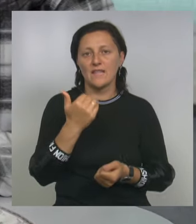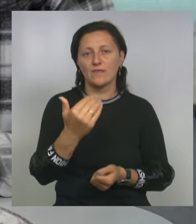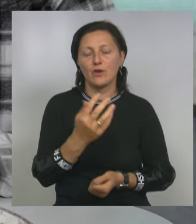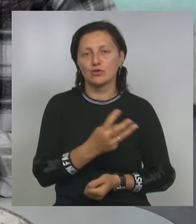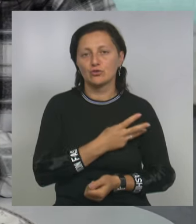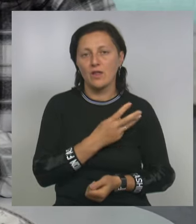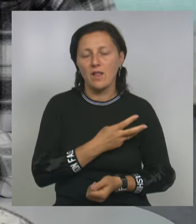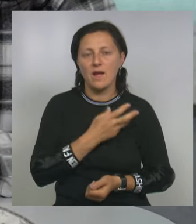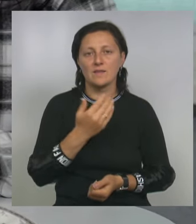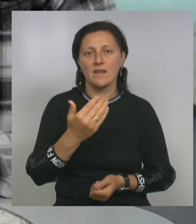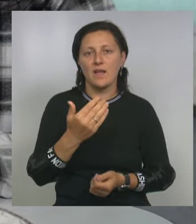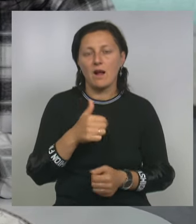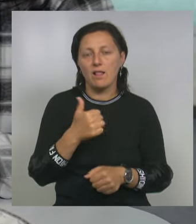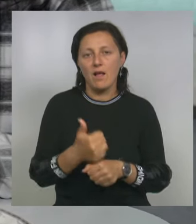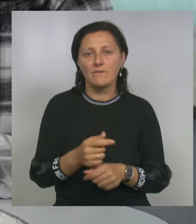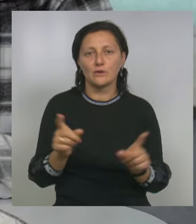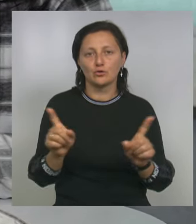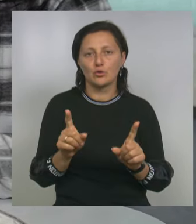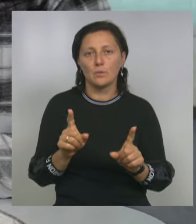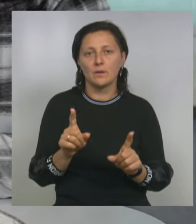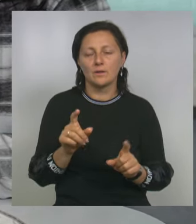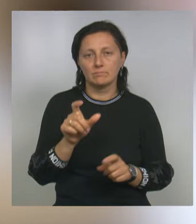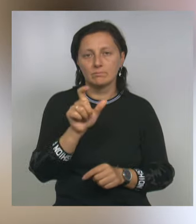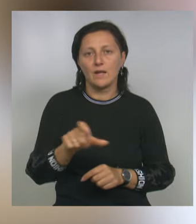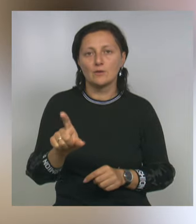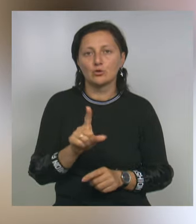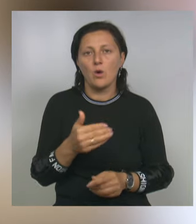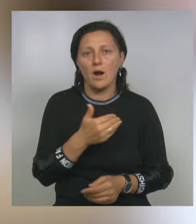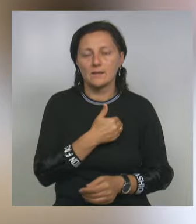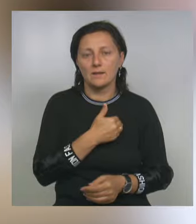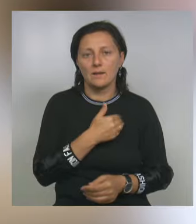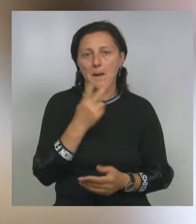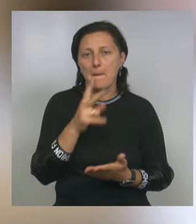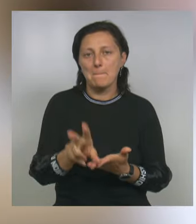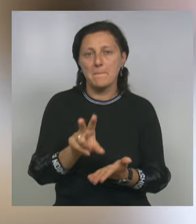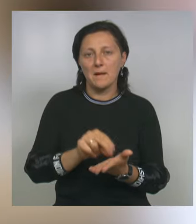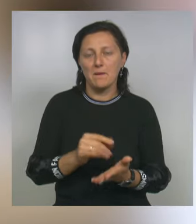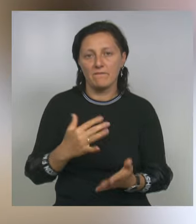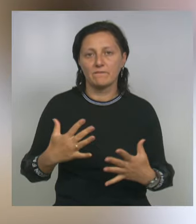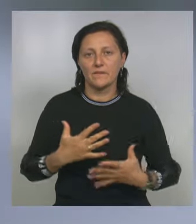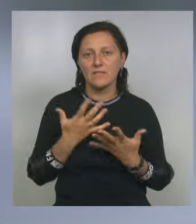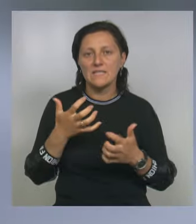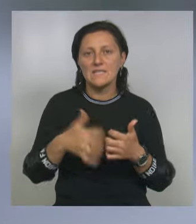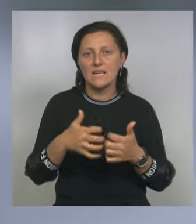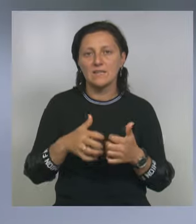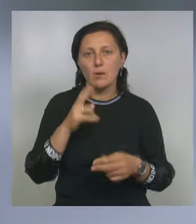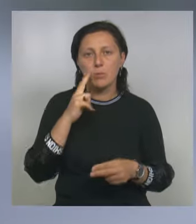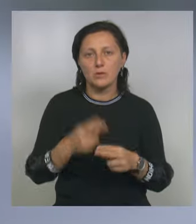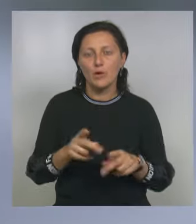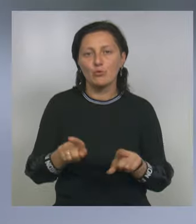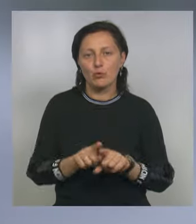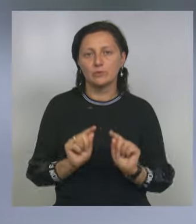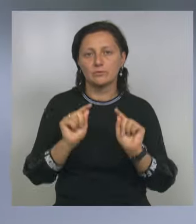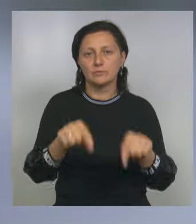твои стремления. Главное, чтобы они чего-то хотели в этой жизни. Примером Артура вдохновился и средний брат. Баграт тоже учится